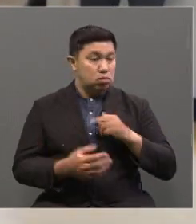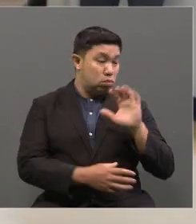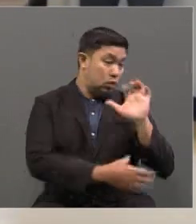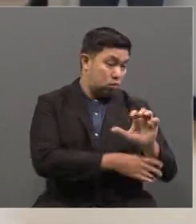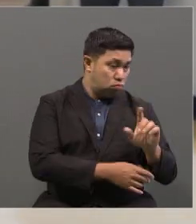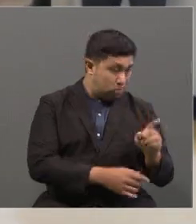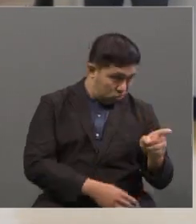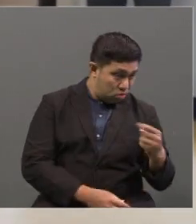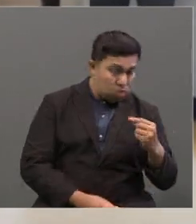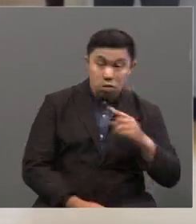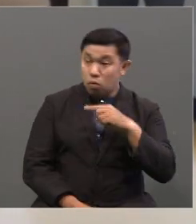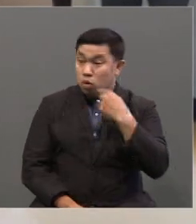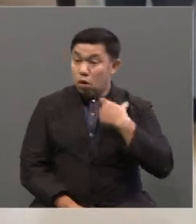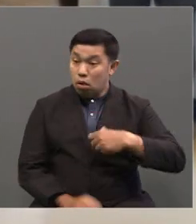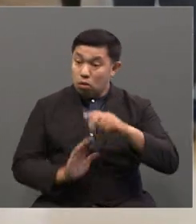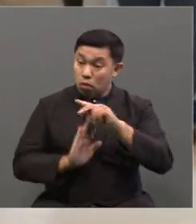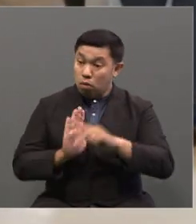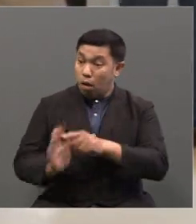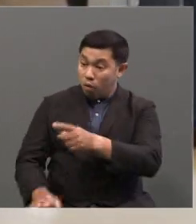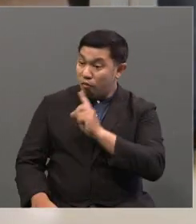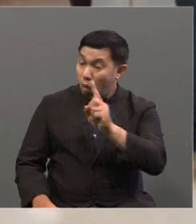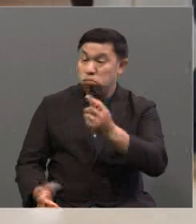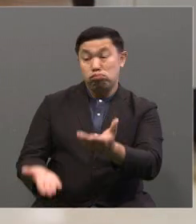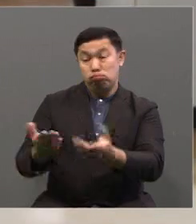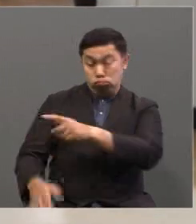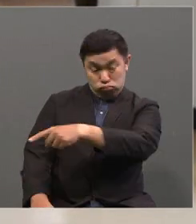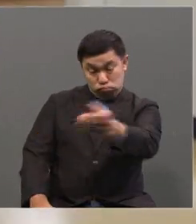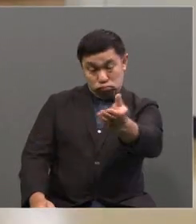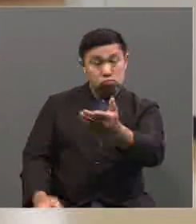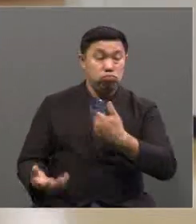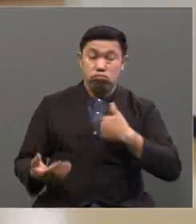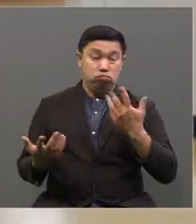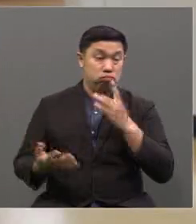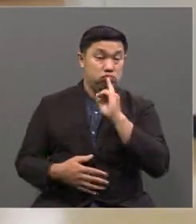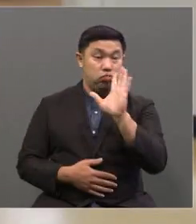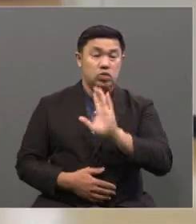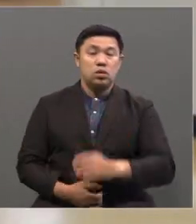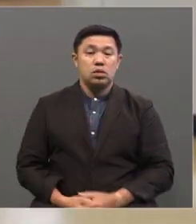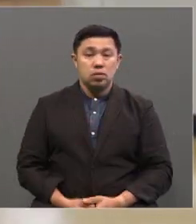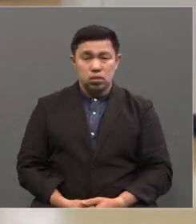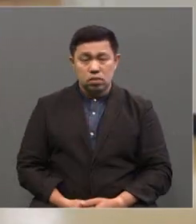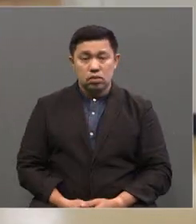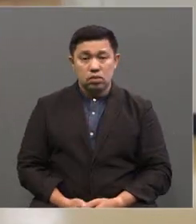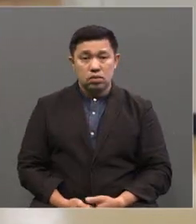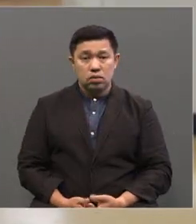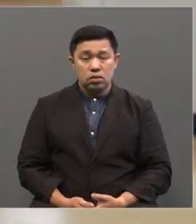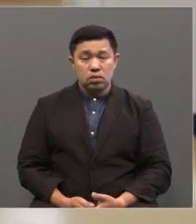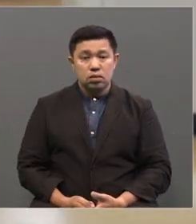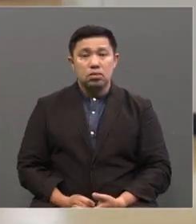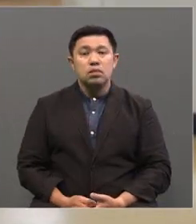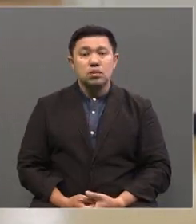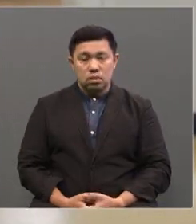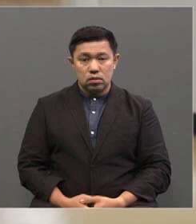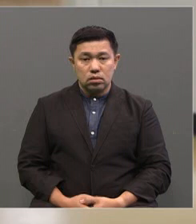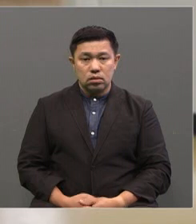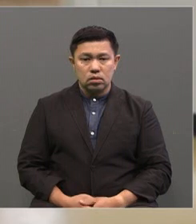ไรถ้าทนายพัฒน์อยากจะฟ้องก็ฟ้องไปเลยครับ เพราะนั้นในการสอบสวนปากไม่มีใครไปกังวลเรื่องพรบนี้น